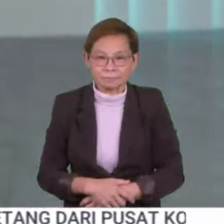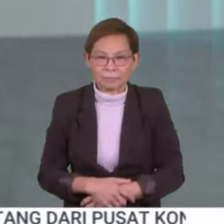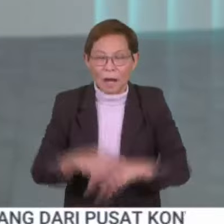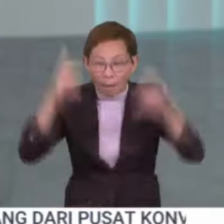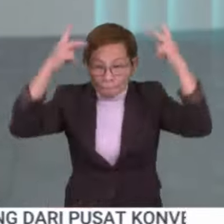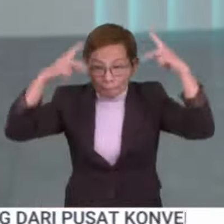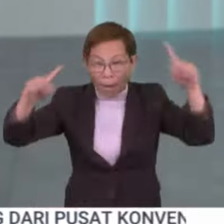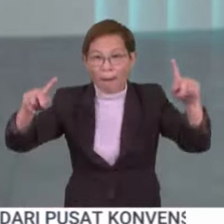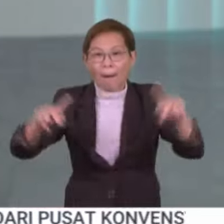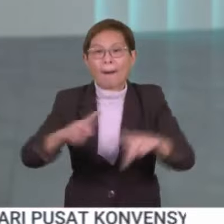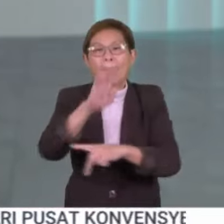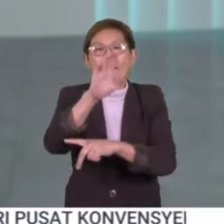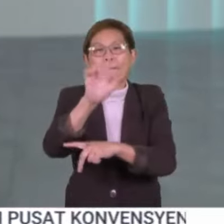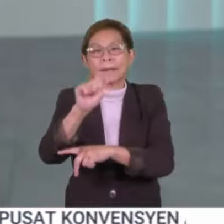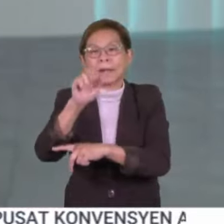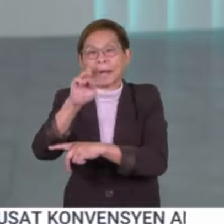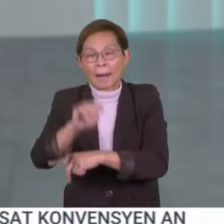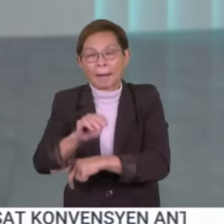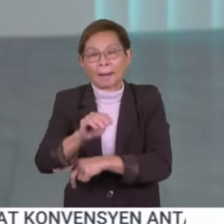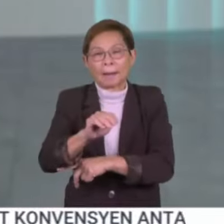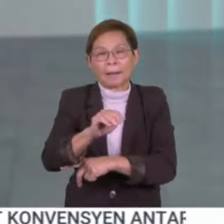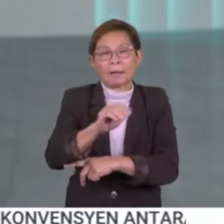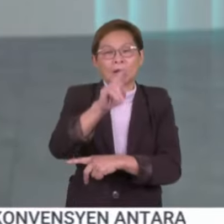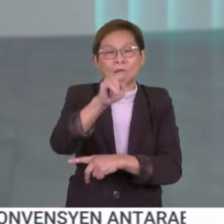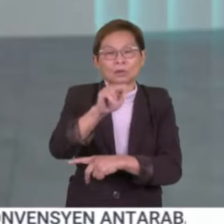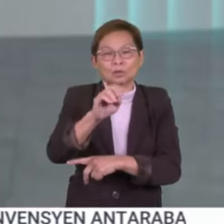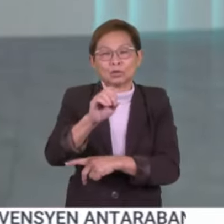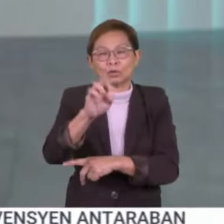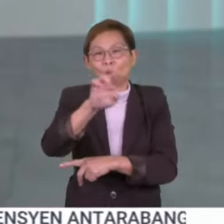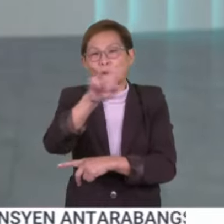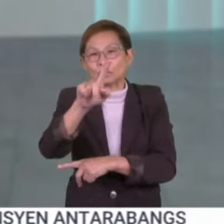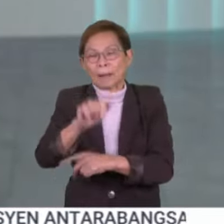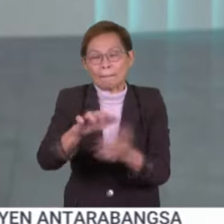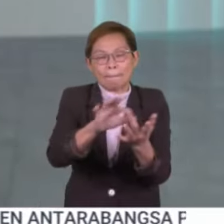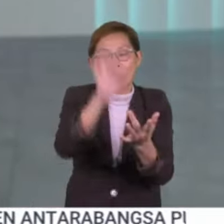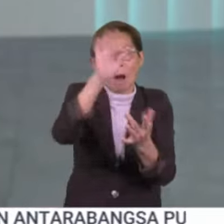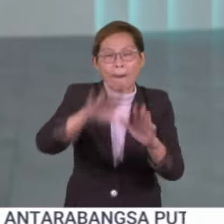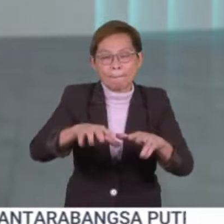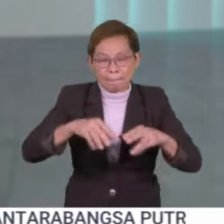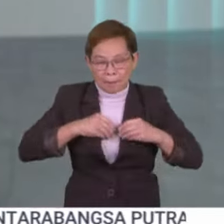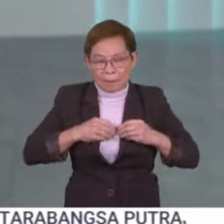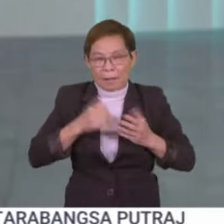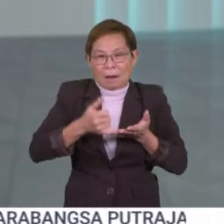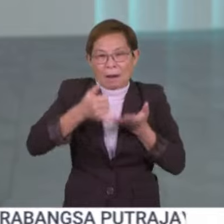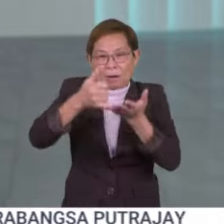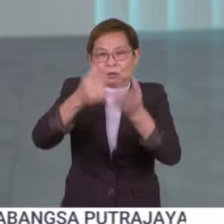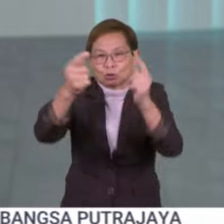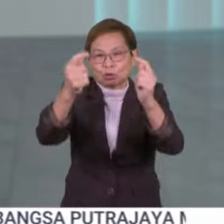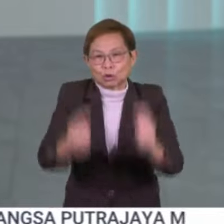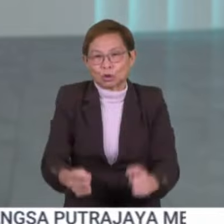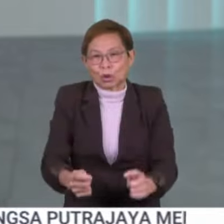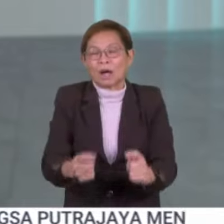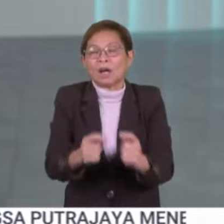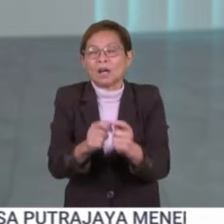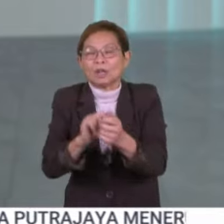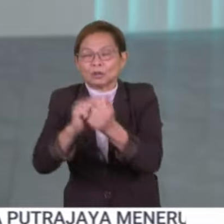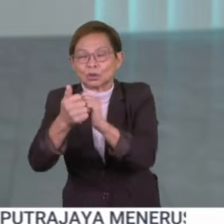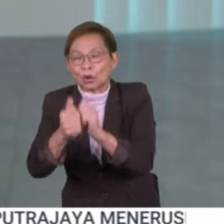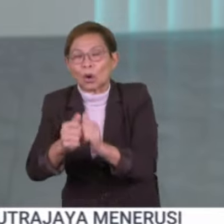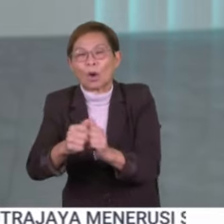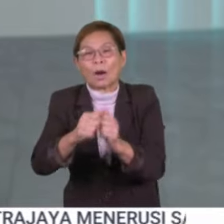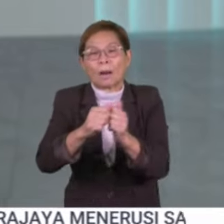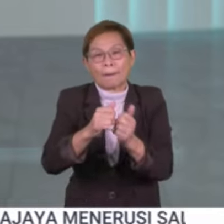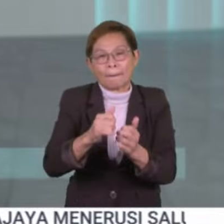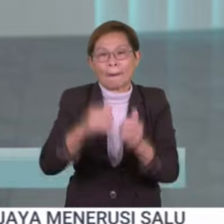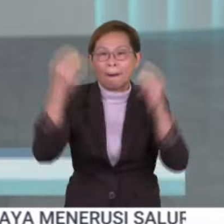presiden persatuan kami Muhammad Zakaria dipilih sebagai penerima Anugerah tokoh kepemimpinan Sugan Siapa nama asli Desa